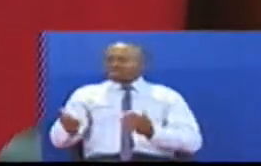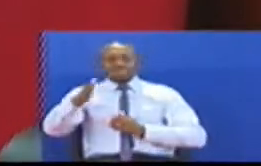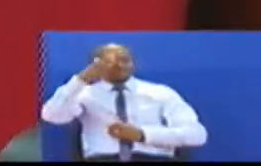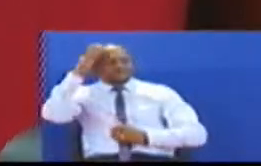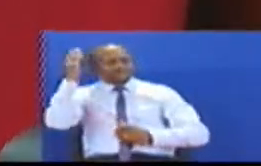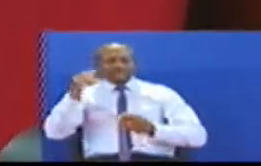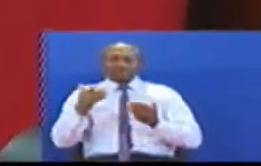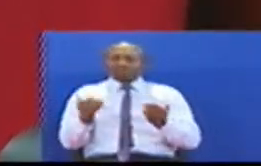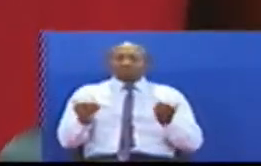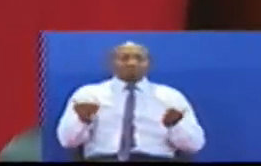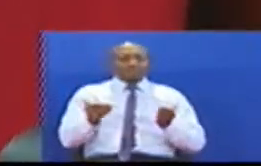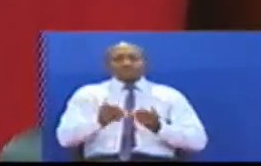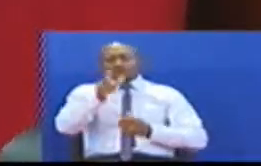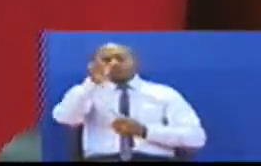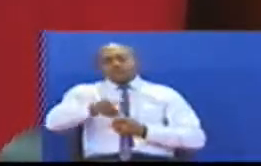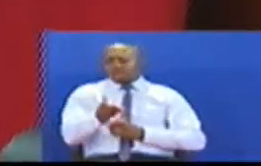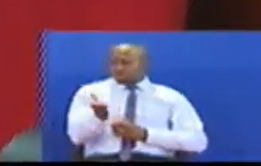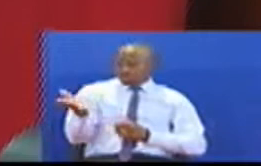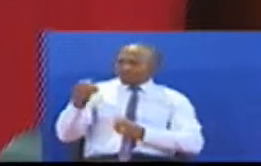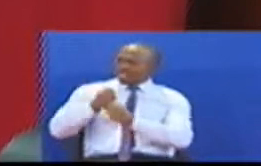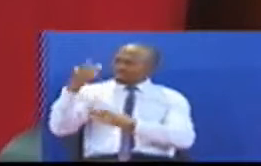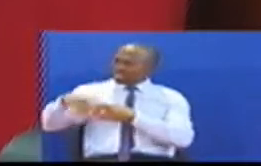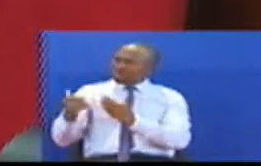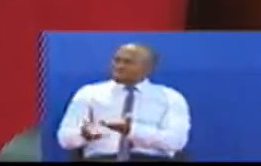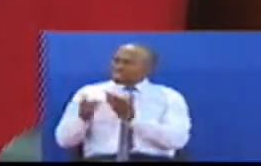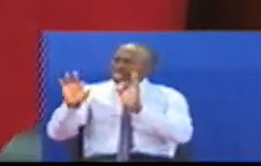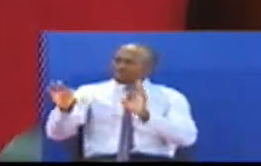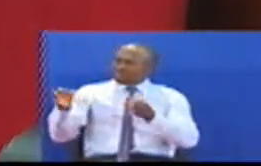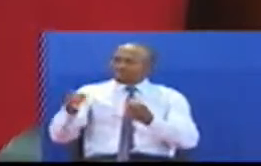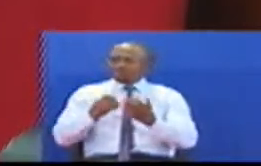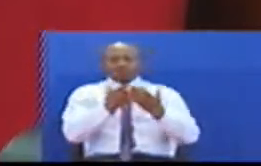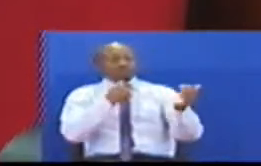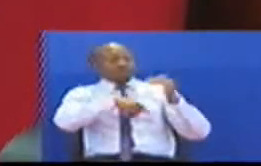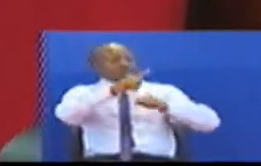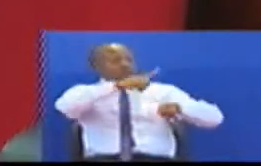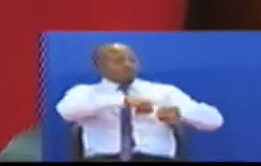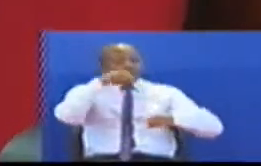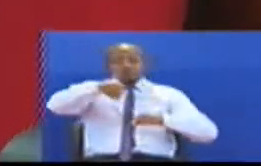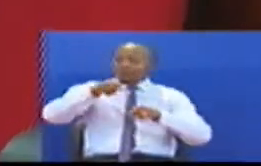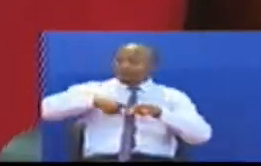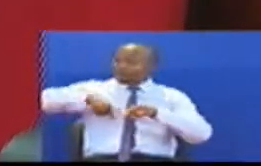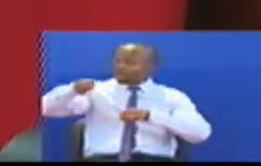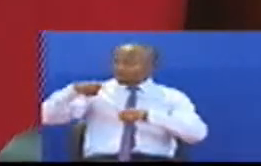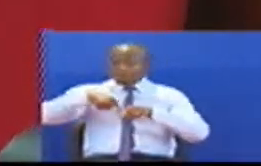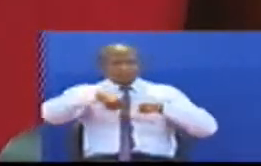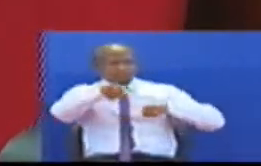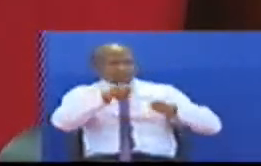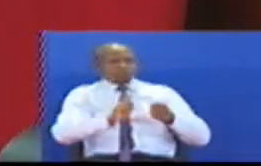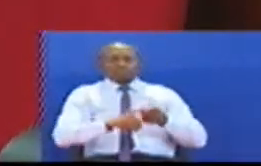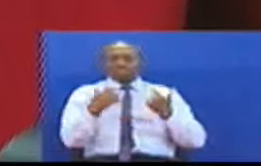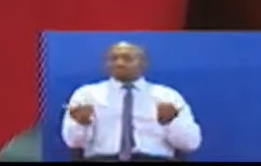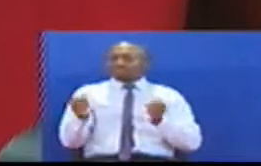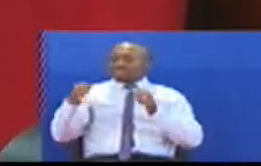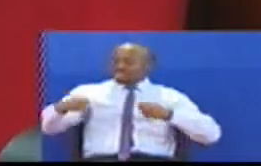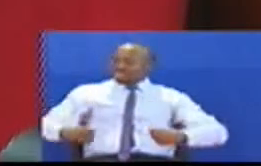inaona hawa watu itawasaidia kiasi gani? Kwa sababu katika kipindi hiki cha mpito ambacho sasa hili